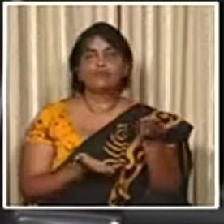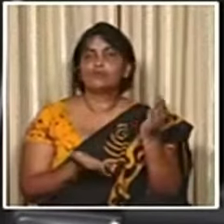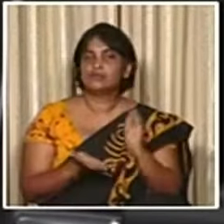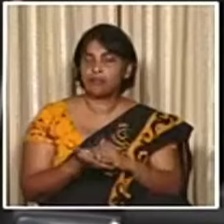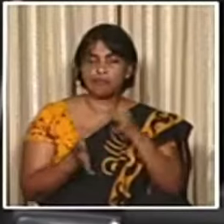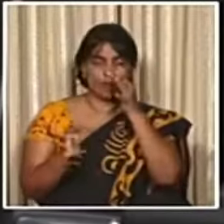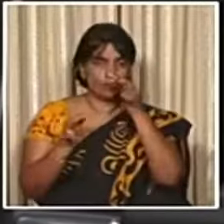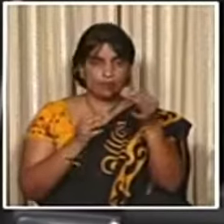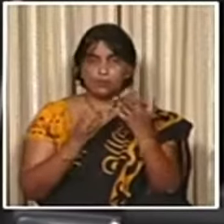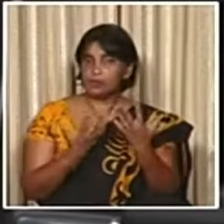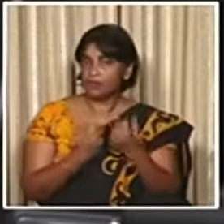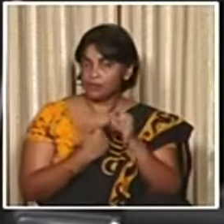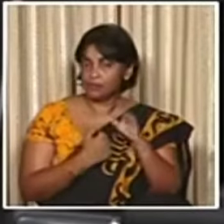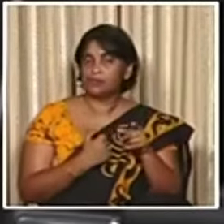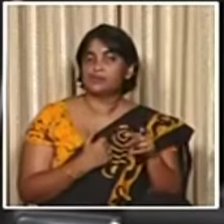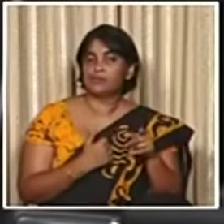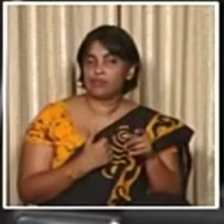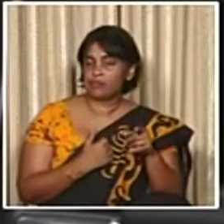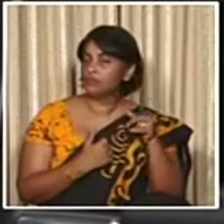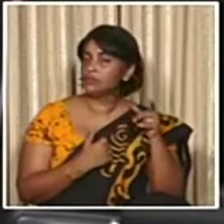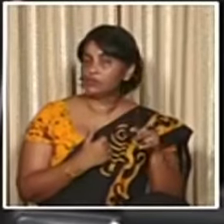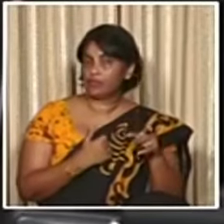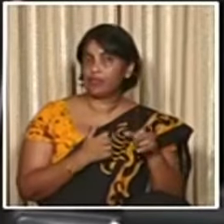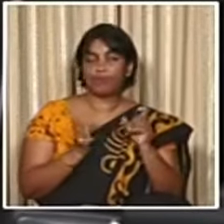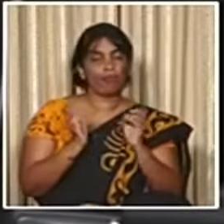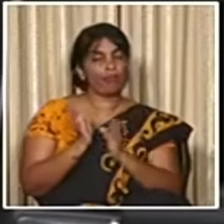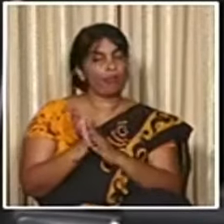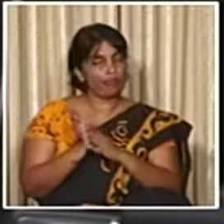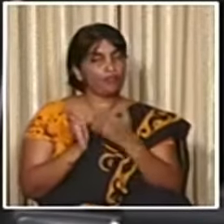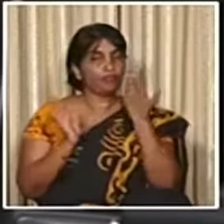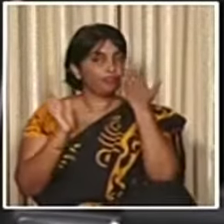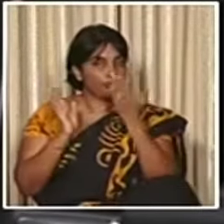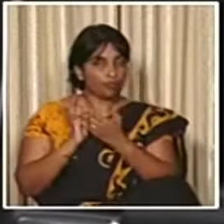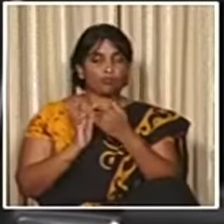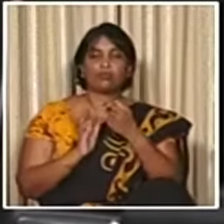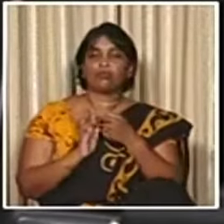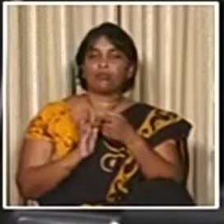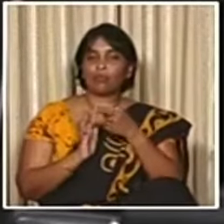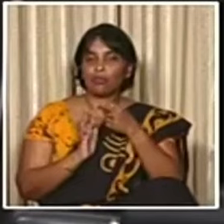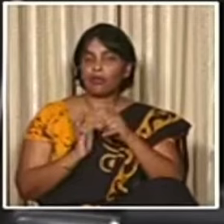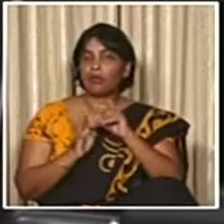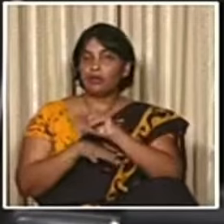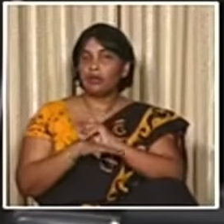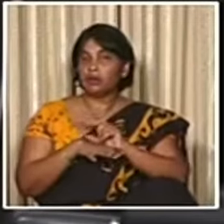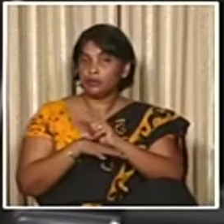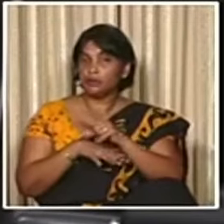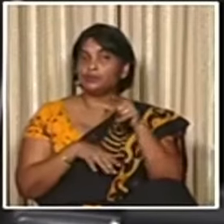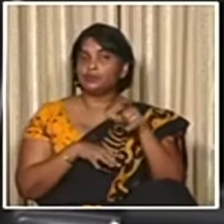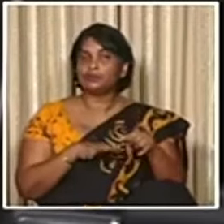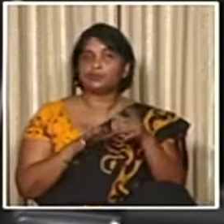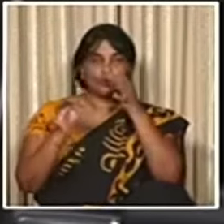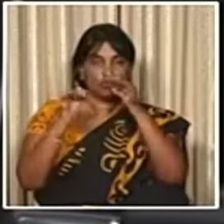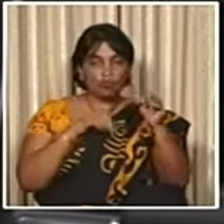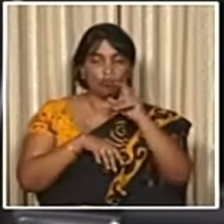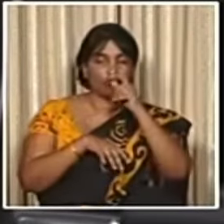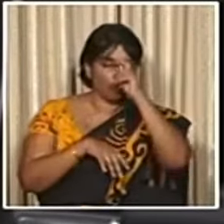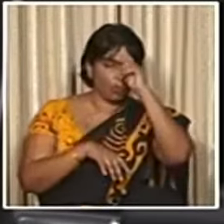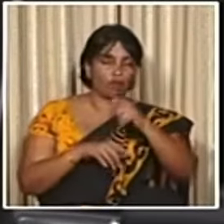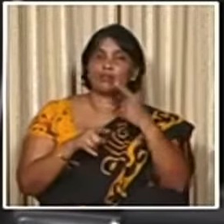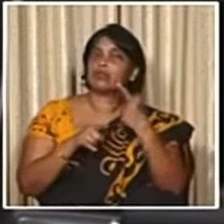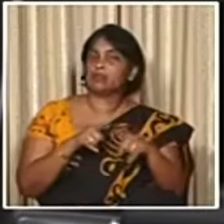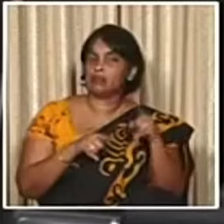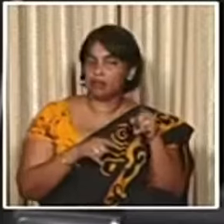නැවත මැනීමක් කිරීම අවශ්‍ය වුණොත් ඒ කොමිසම නිකුත් කළ යුත්තේ ඒ කොමසාරිස්තුමාට ඒ මිනින්දෝරු මහත්තයාට